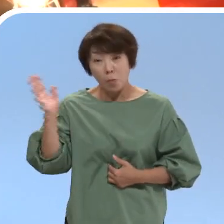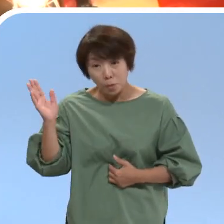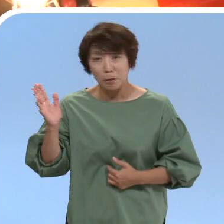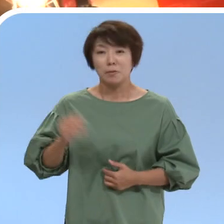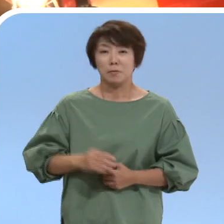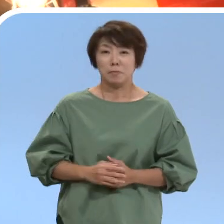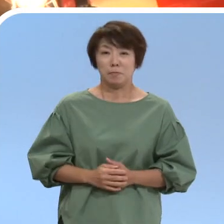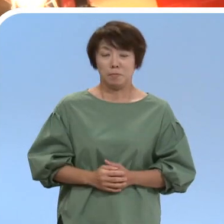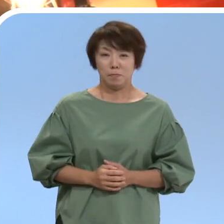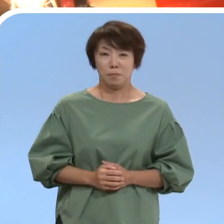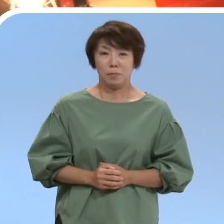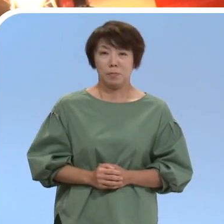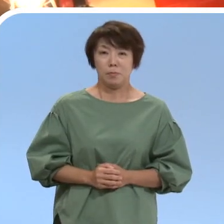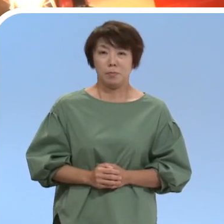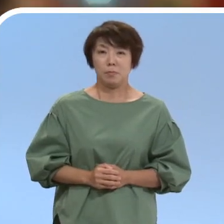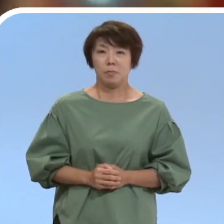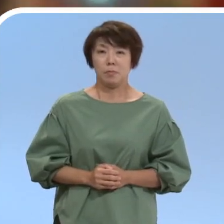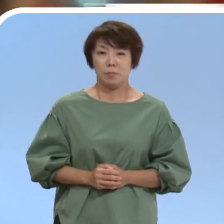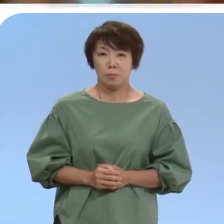です。